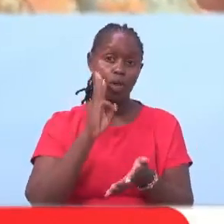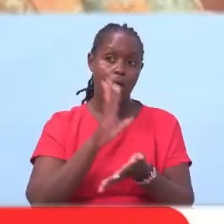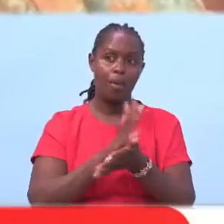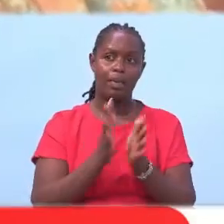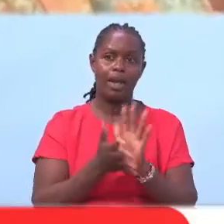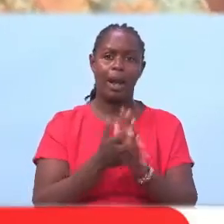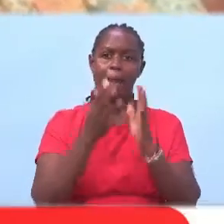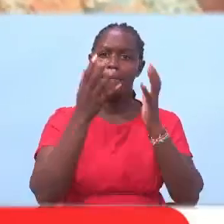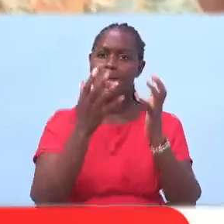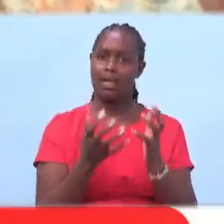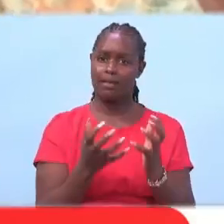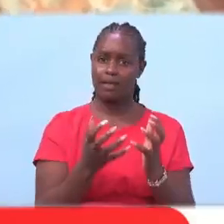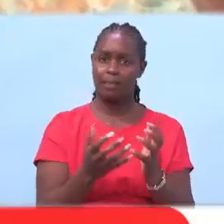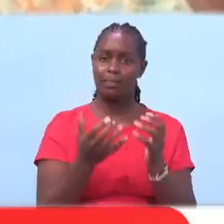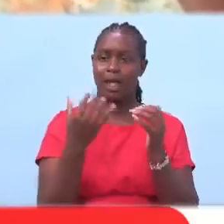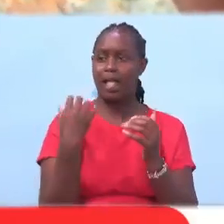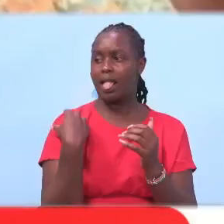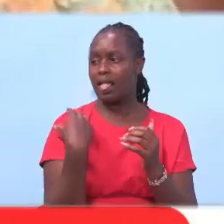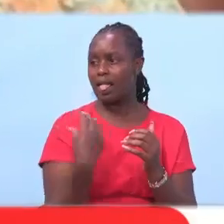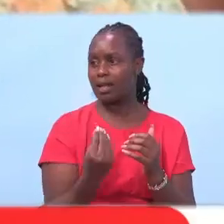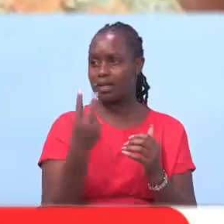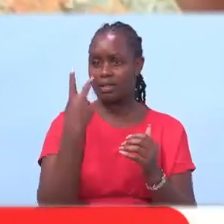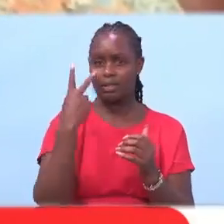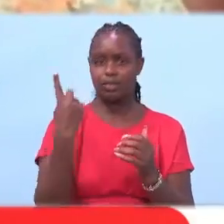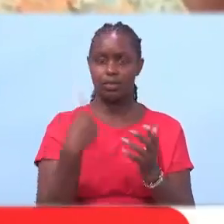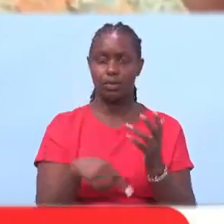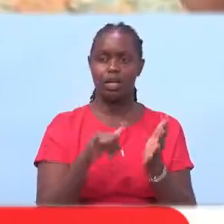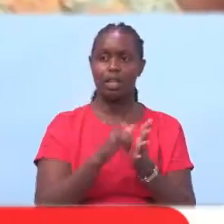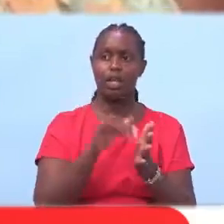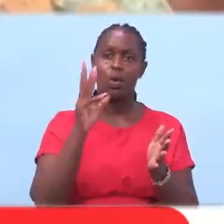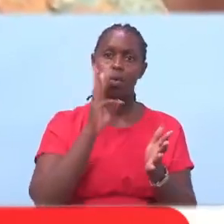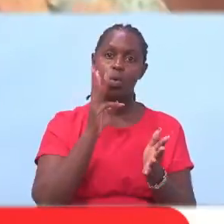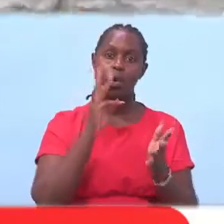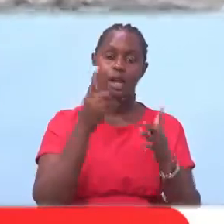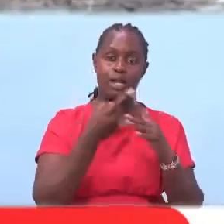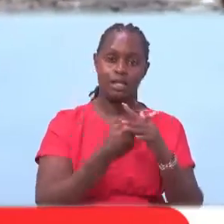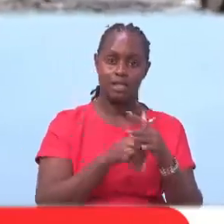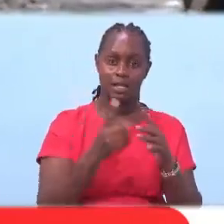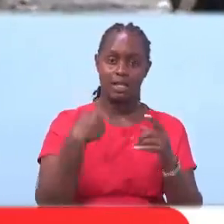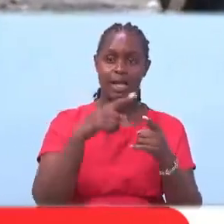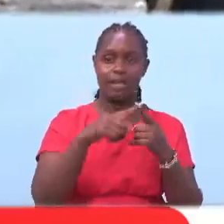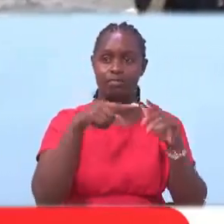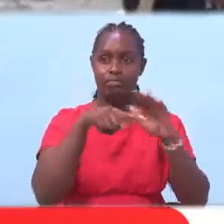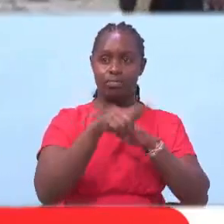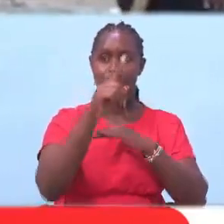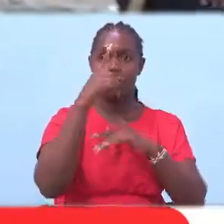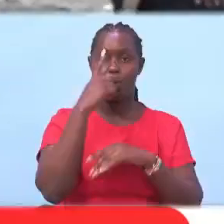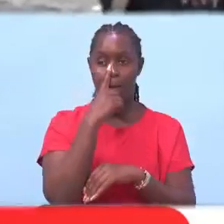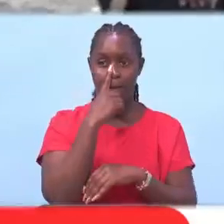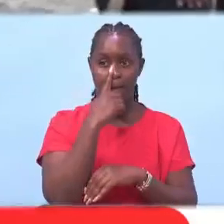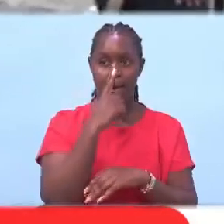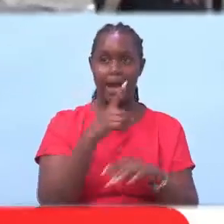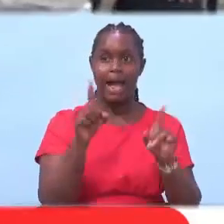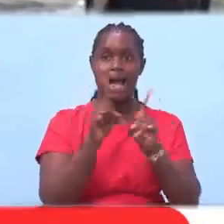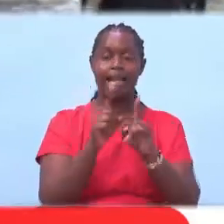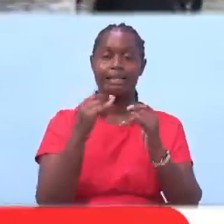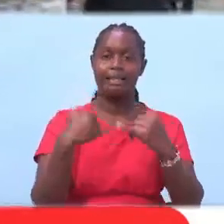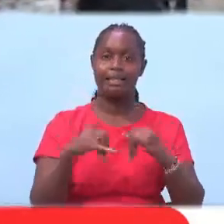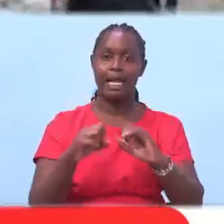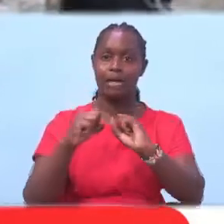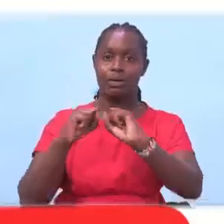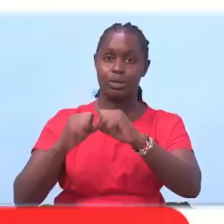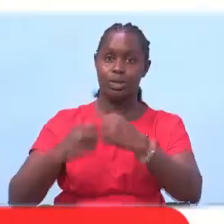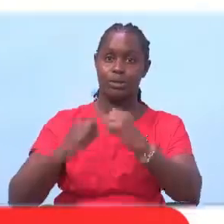Sasa kufikia juzi nimeona maji yameanza kutuingilia kwa banda. Katika operesheni ya uokoaji humo